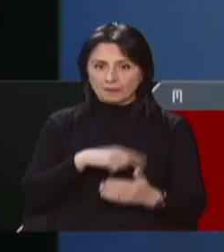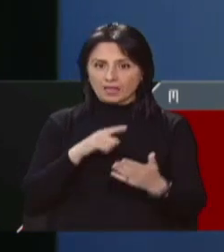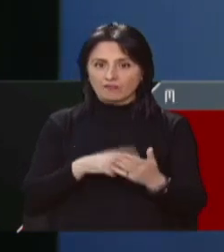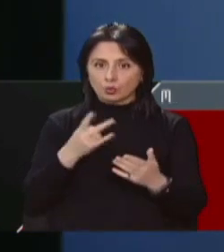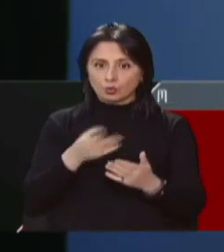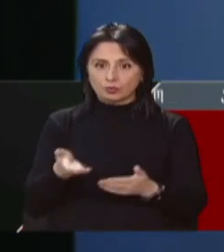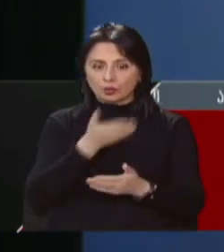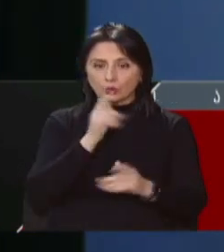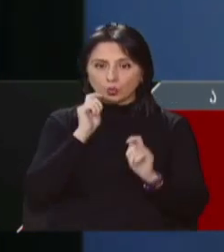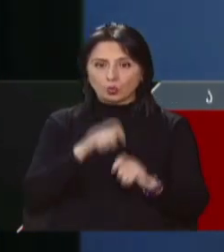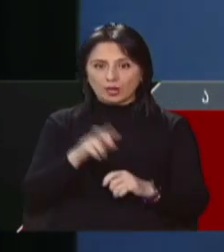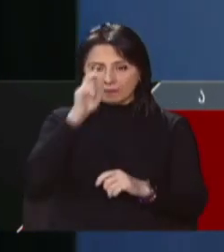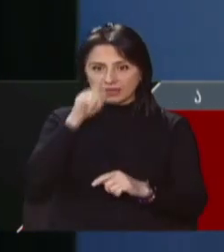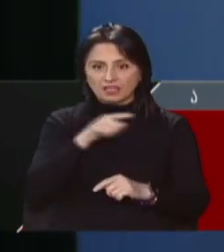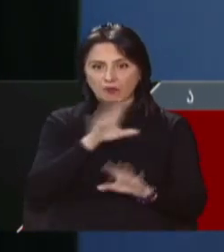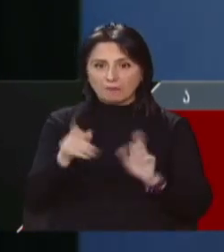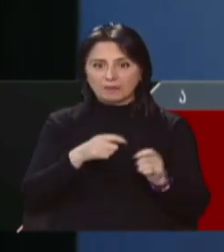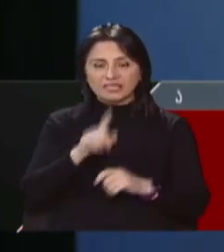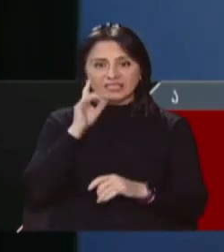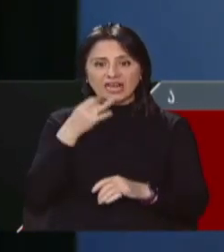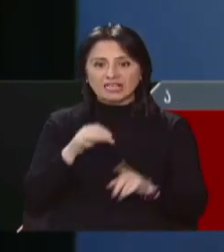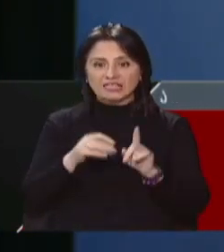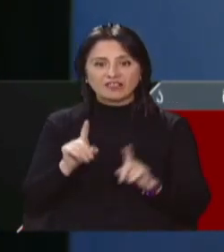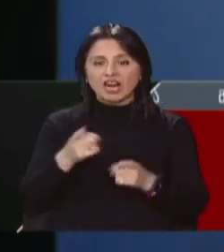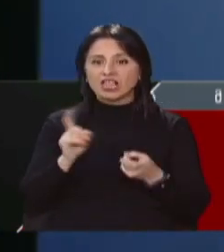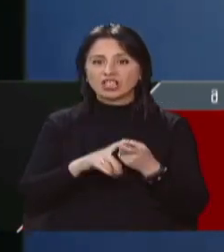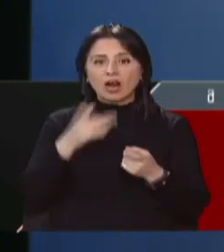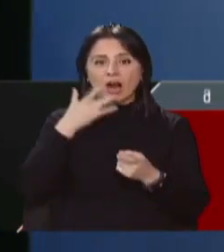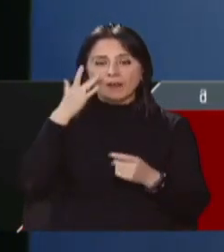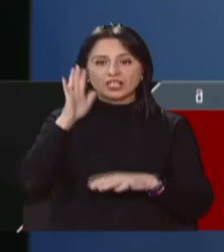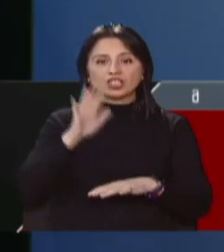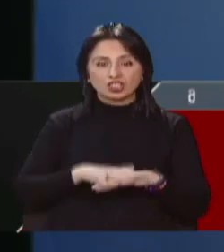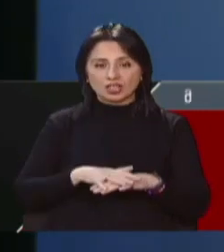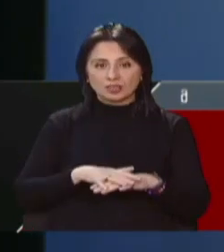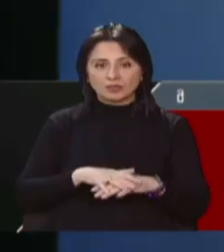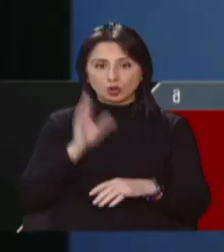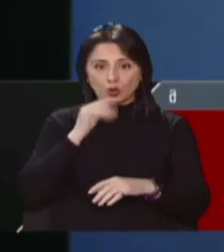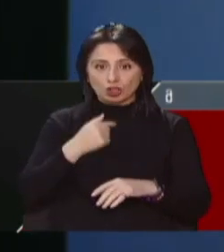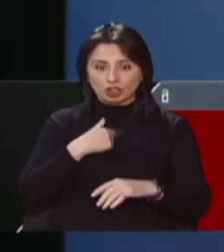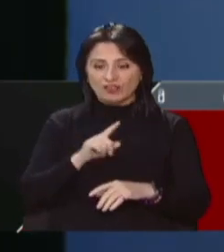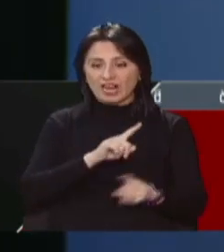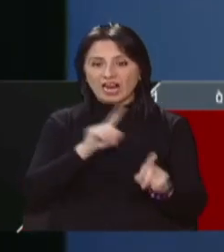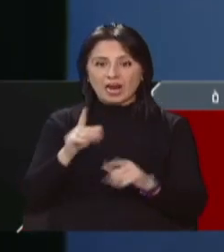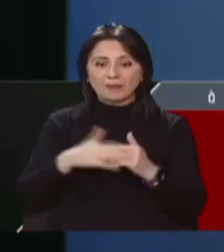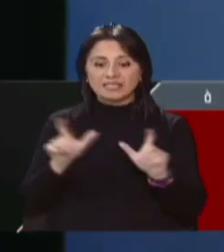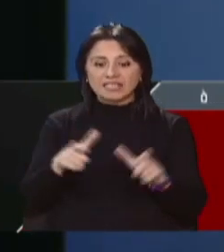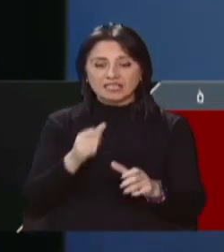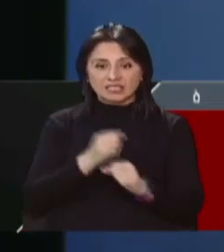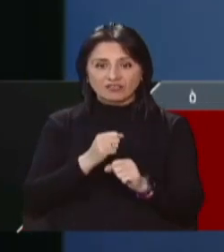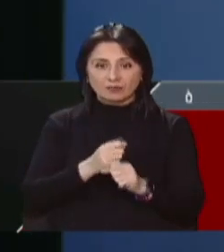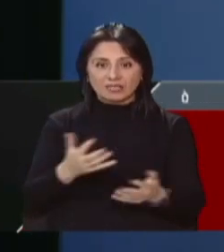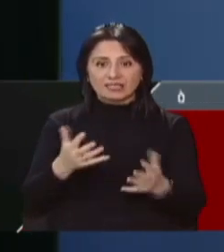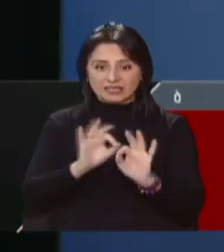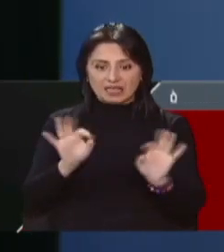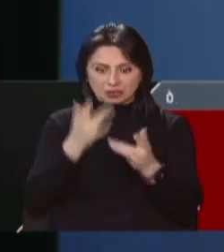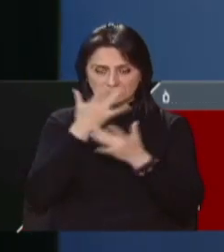უნდა მიემართოს უკრაინის მთავრობას და პრეზიდენტ ზელენსკის. რაც შეეხება ამერიკის შეერთებულ შტატებს, როდესაც ჩვენ რაიმე სანქციას ვაწესებთ, ეს